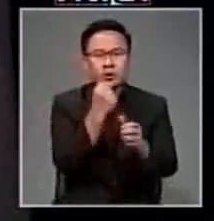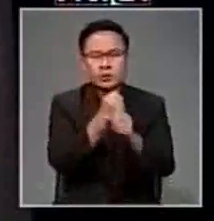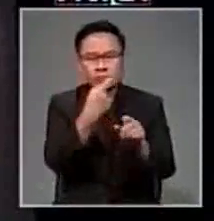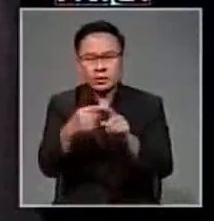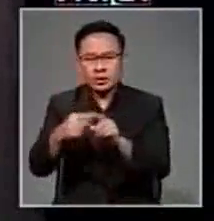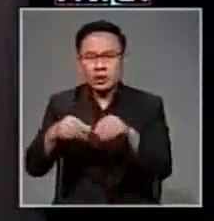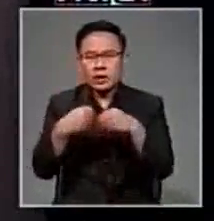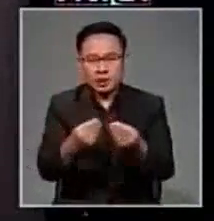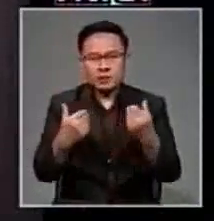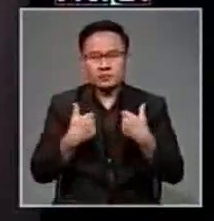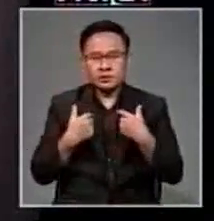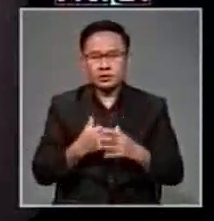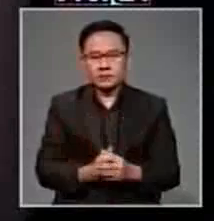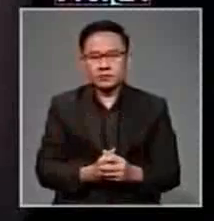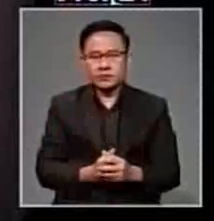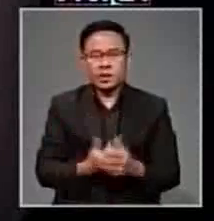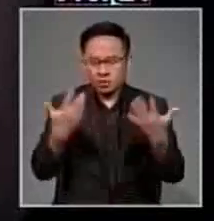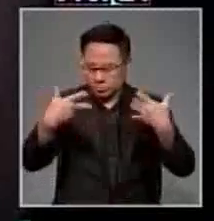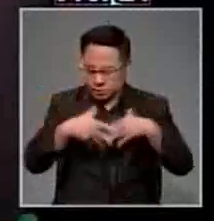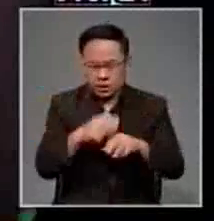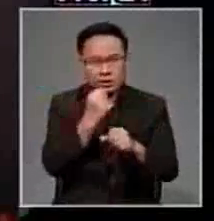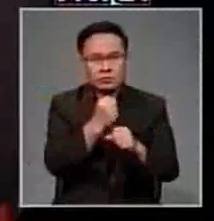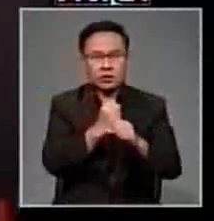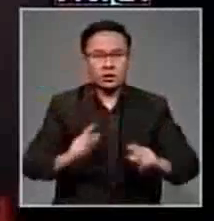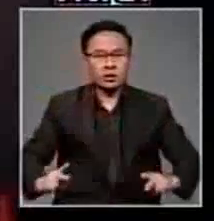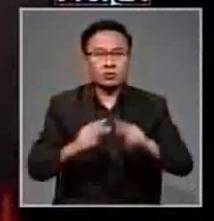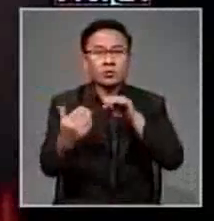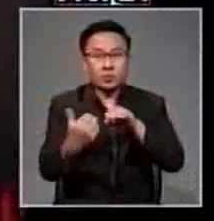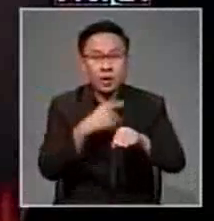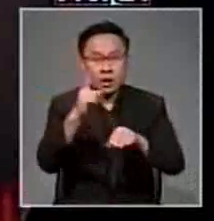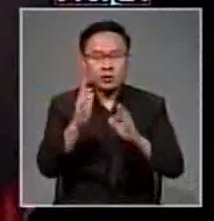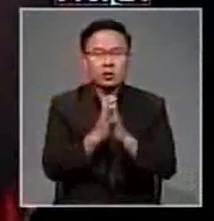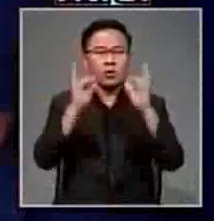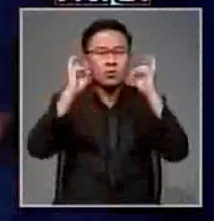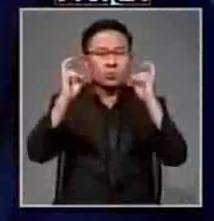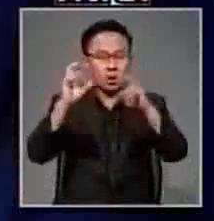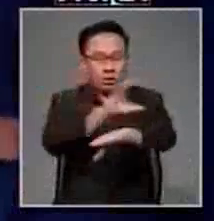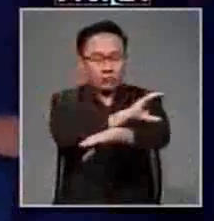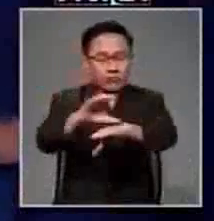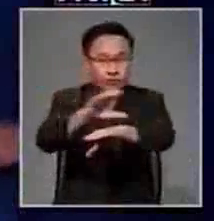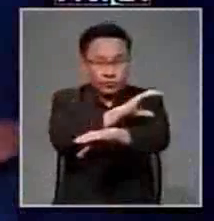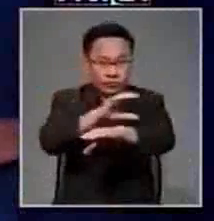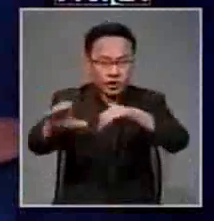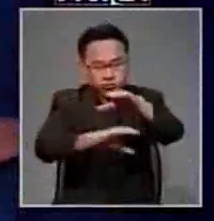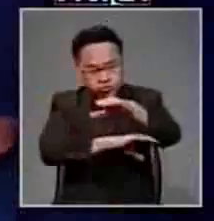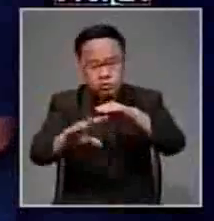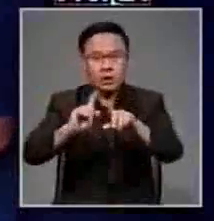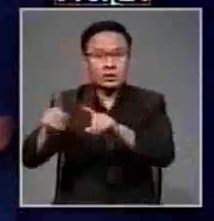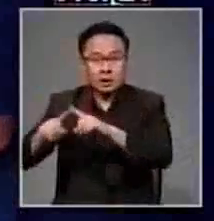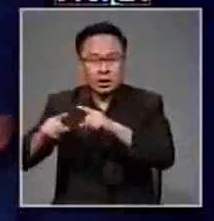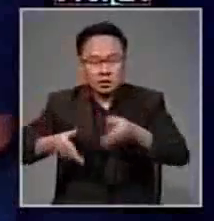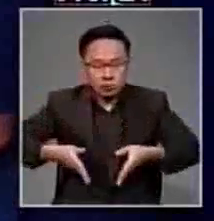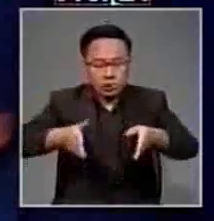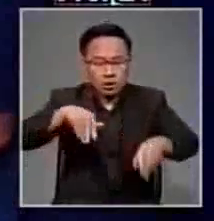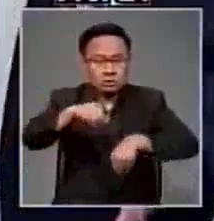เรื่องสีชาบางอย่างเรื่องเขาทำพิพิธภัณฑ์ให้ซึ่งนอกจากนี้ก็ต้องบูรณาการกับทางคมนาคมเรื่องรถไฟฟ้า